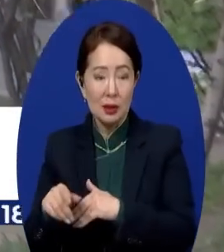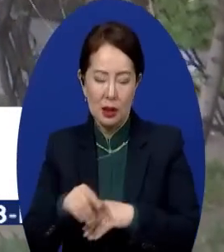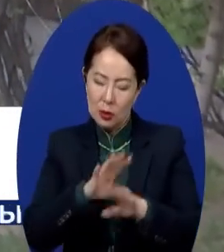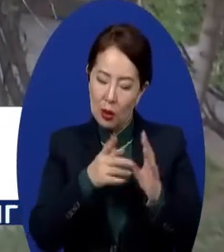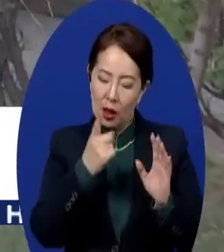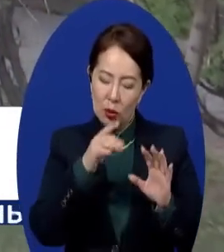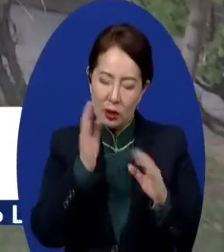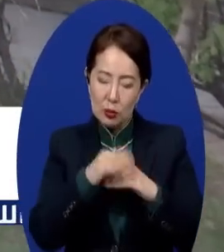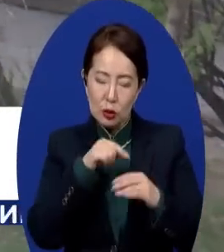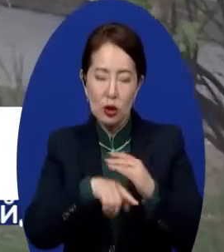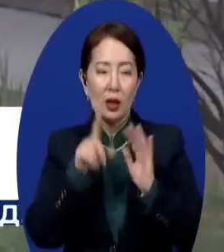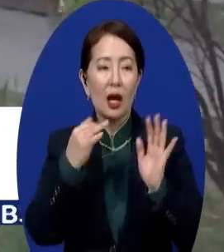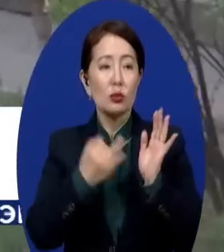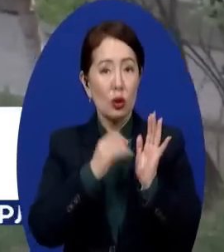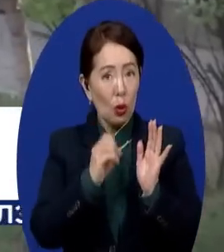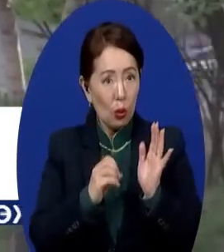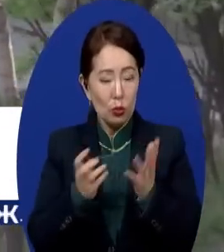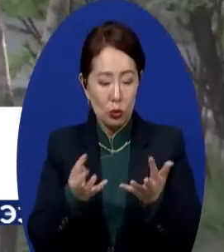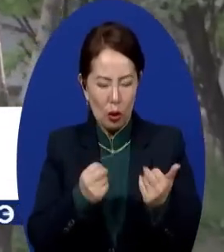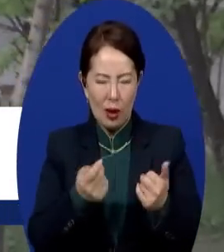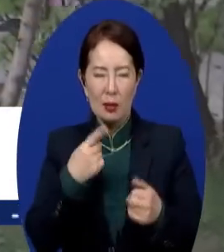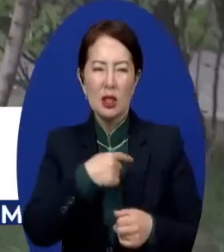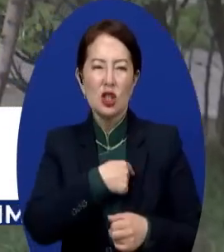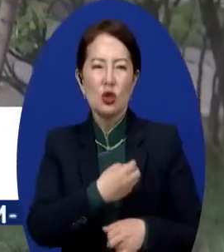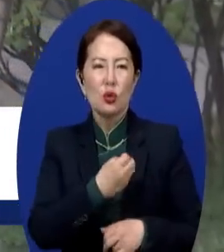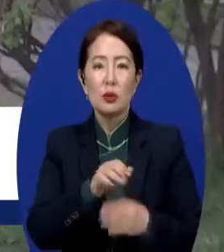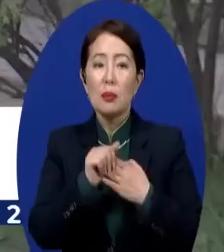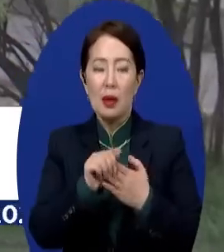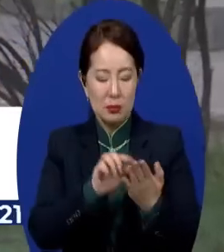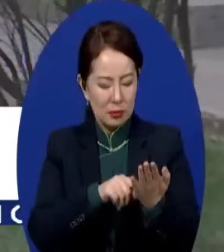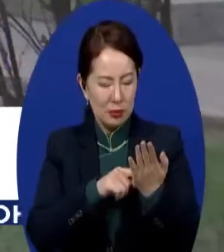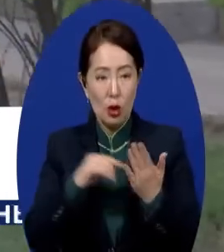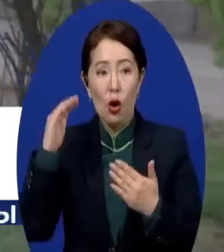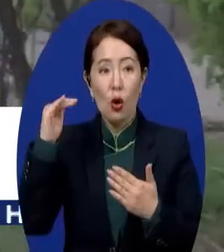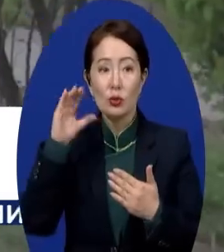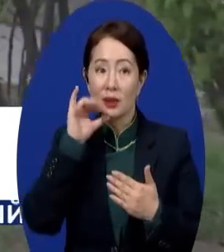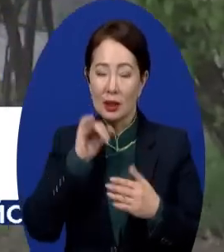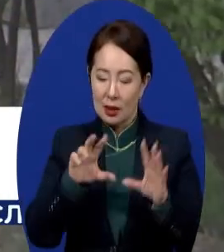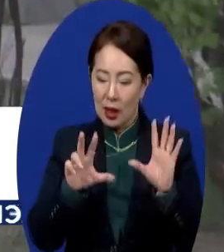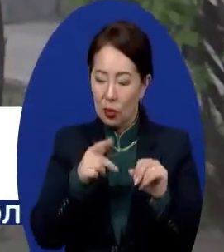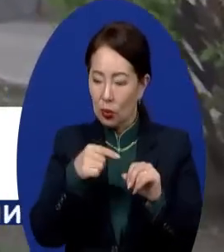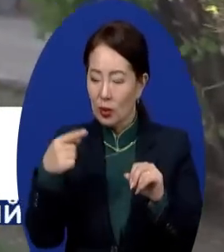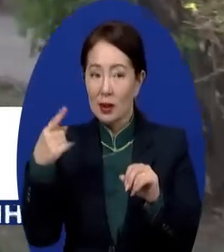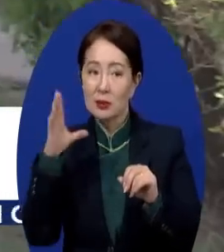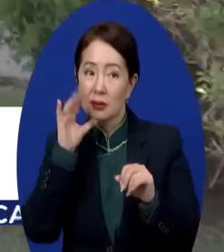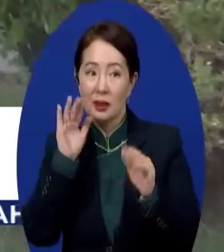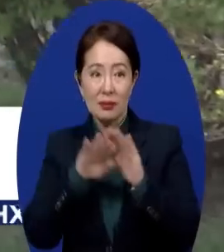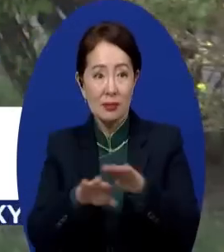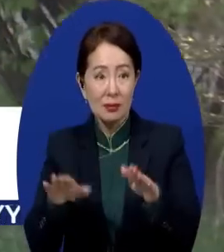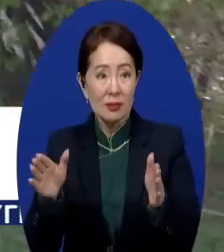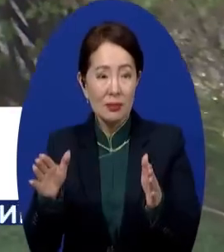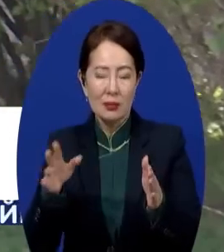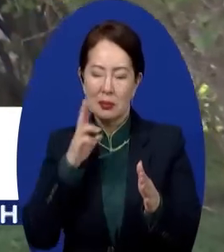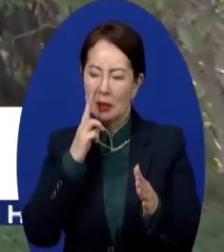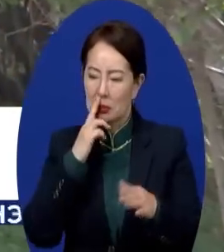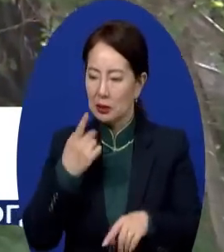17% гэсэн статистик байна. За гэхдээ хамгийн сэтгэл эмзэглүүлмээр баримт нь өсвөр насныхан буюу 13-аас 15 насныхны тамхины